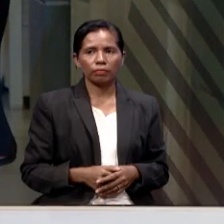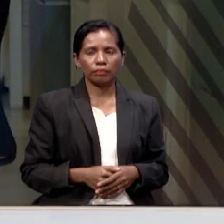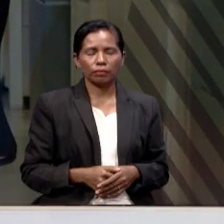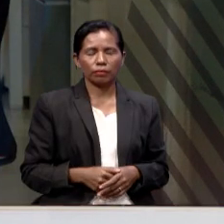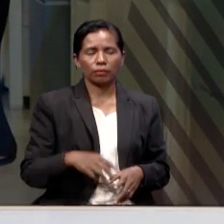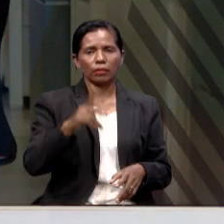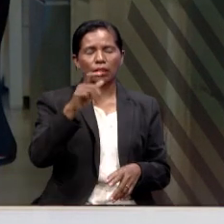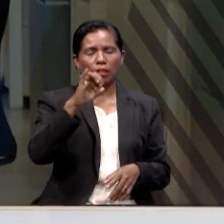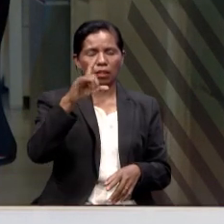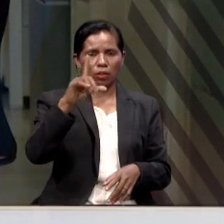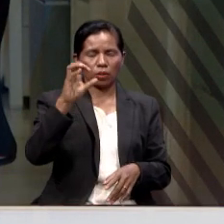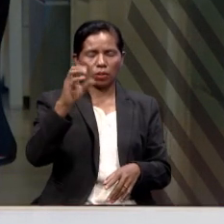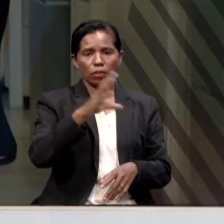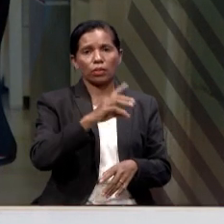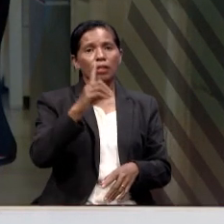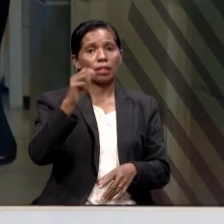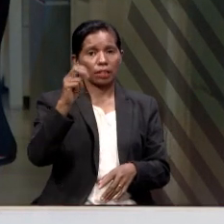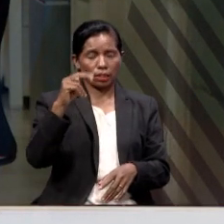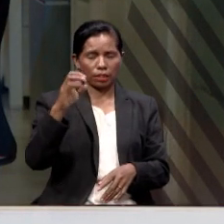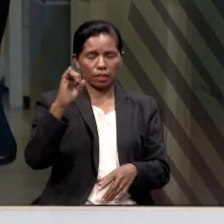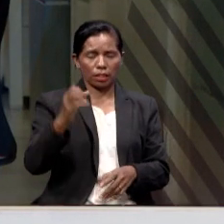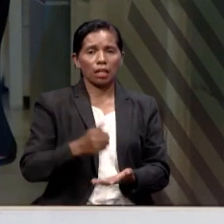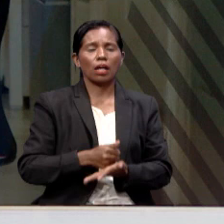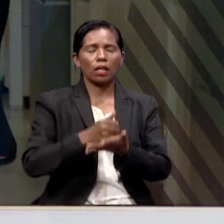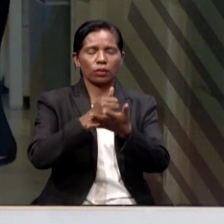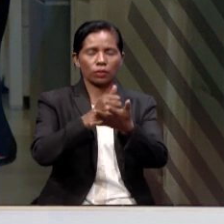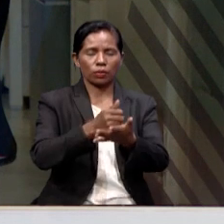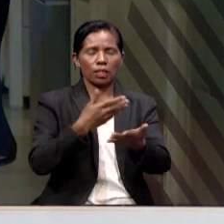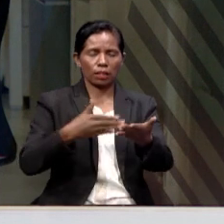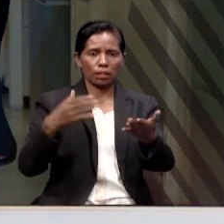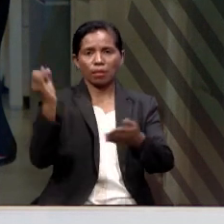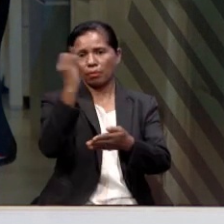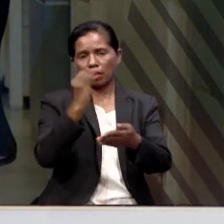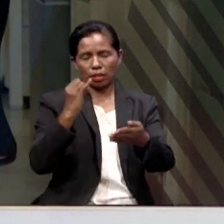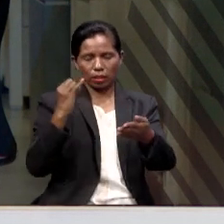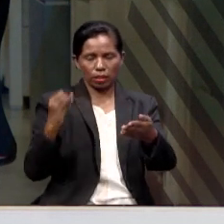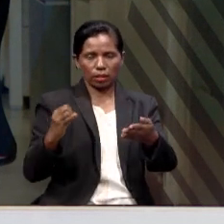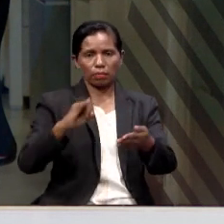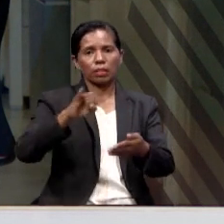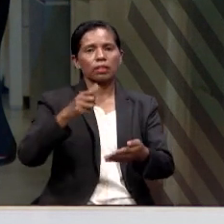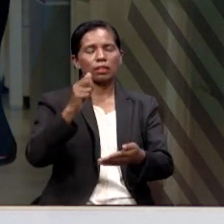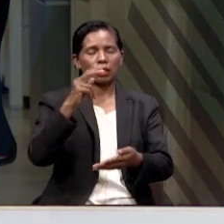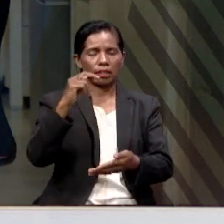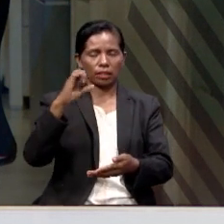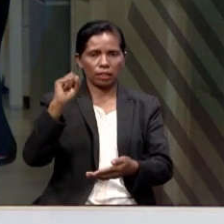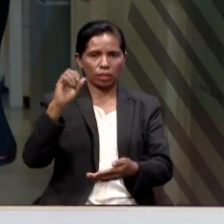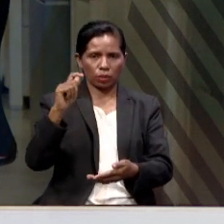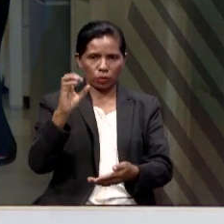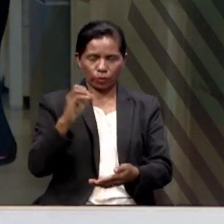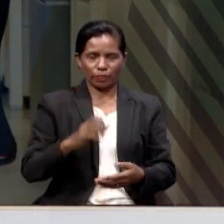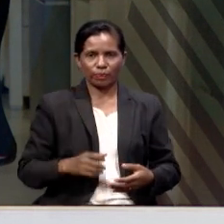Kaiolo Alexandre Nodani, apoio material pinta ba pintor Jacinto Batista.